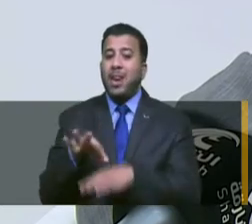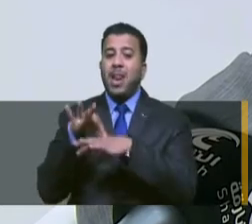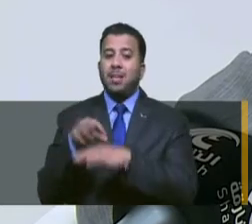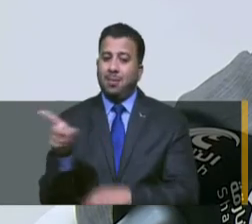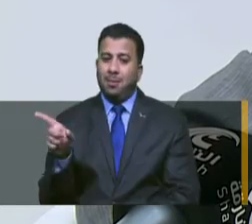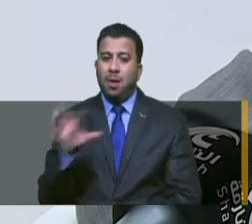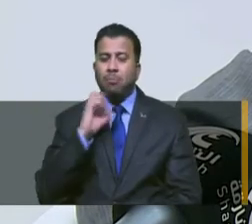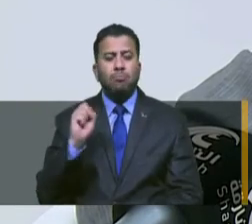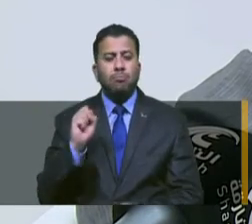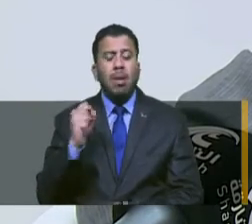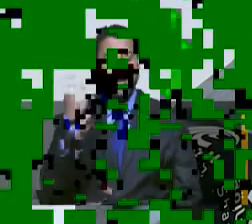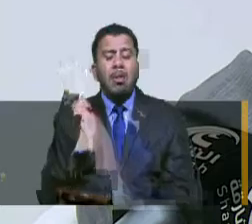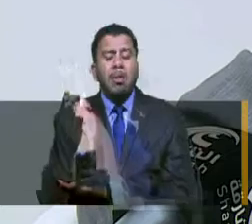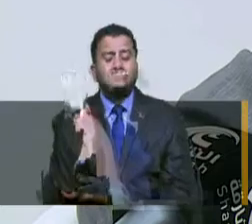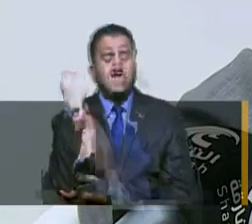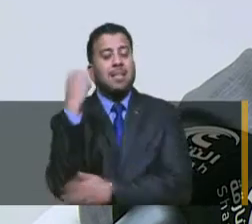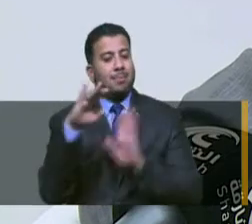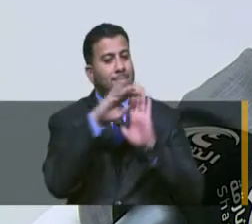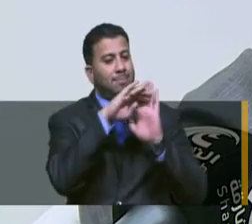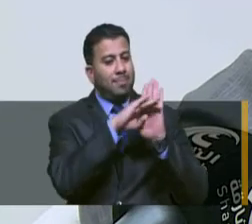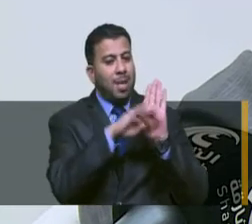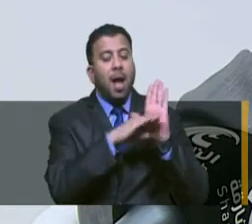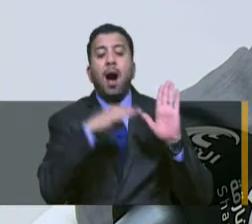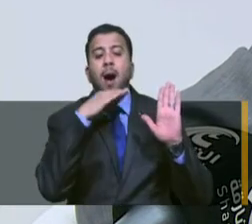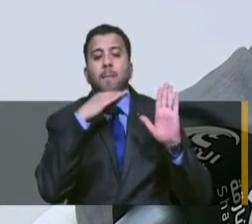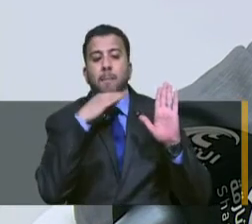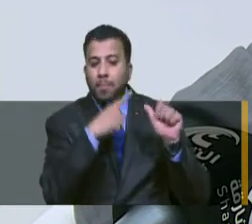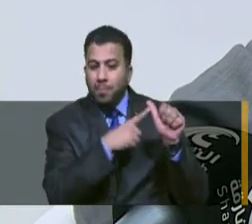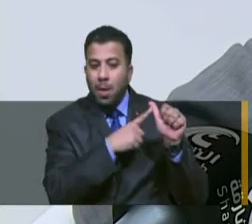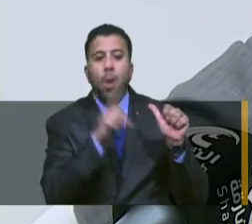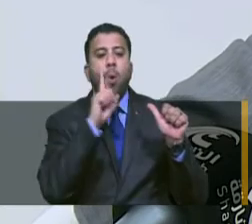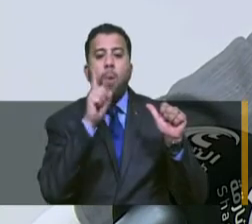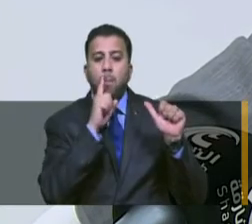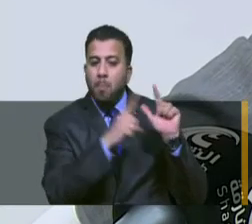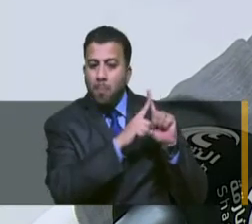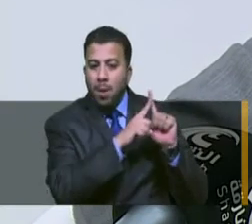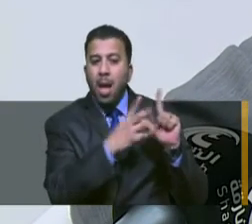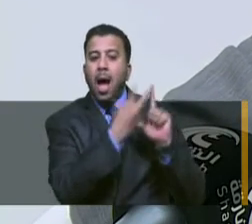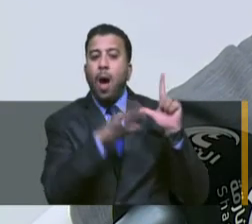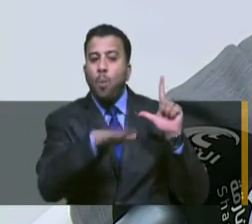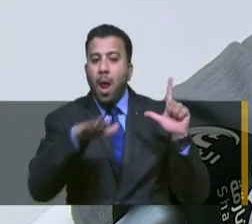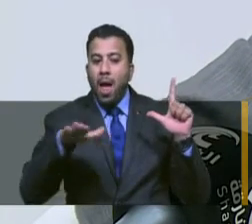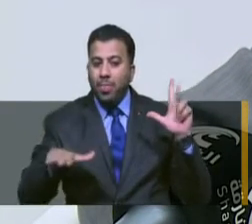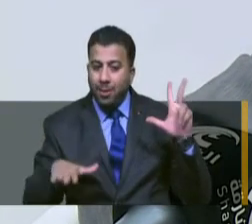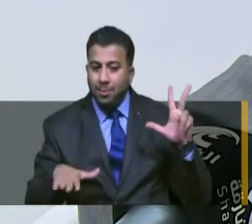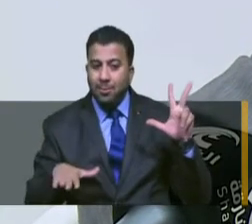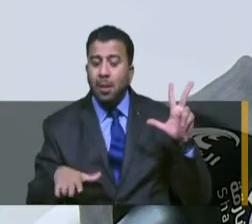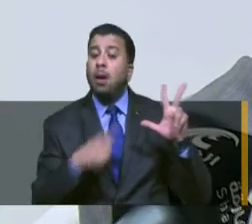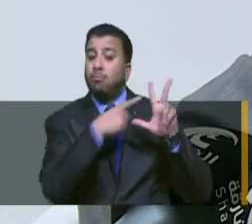في مكونات الأساسية من الأب والأم والأولاد،